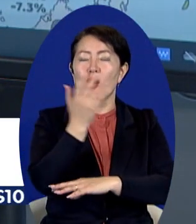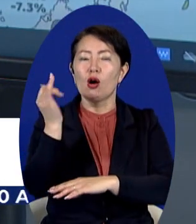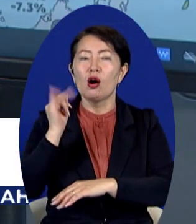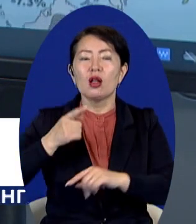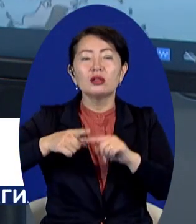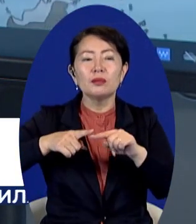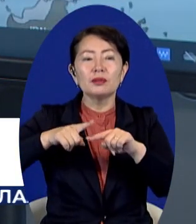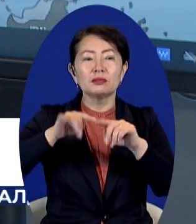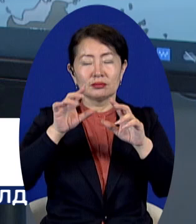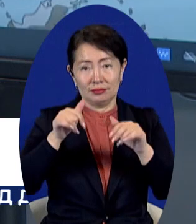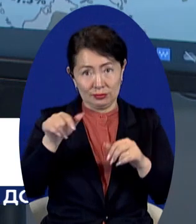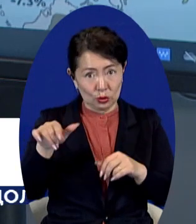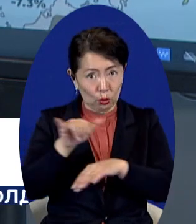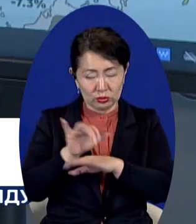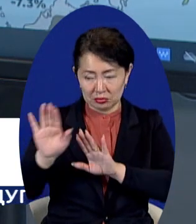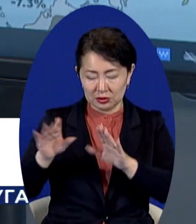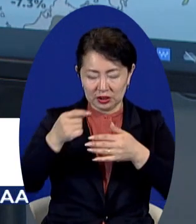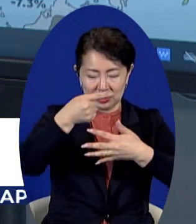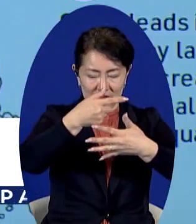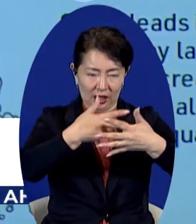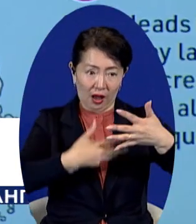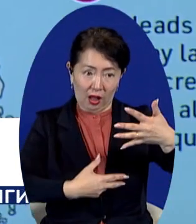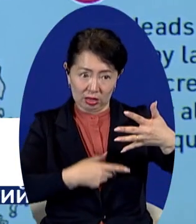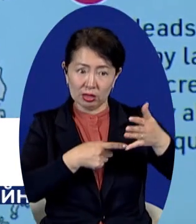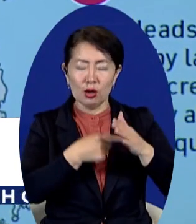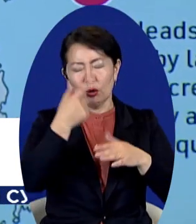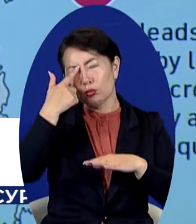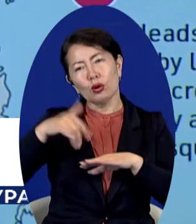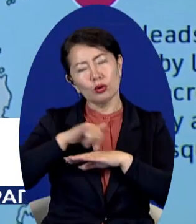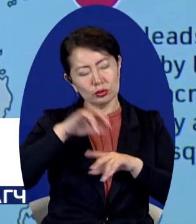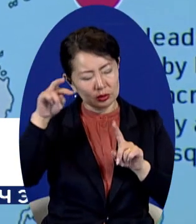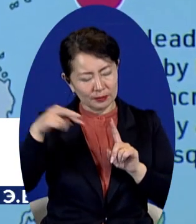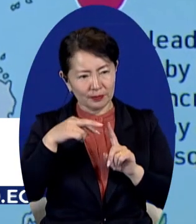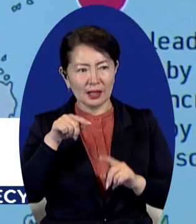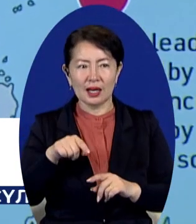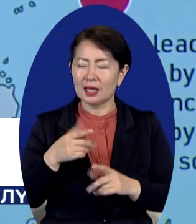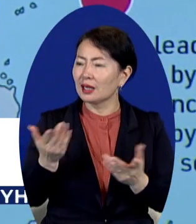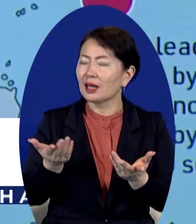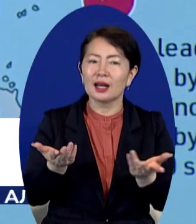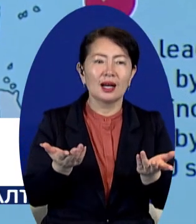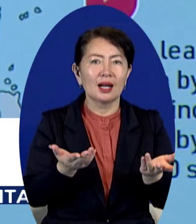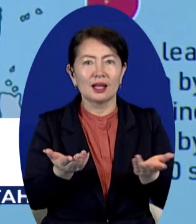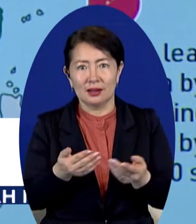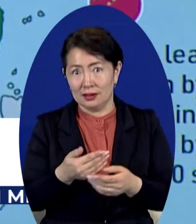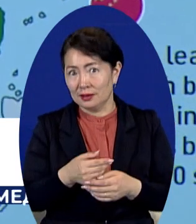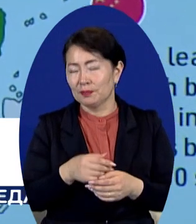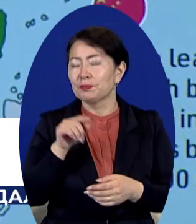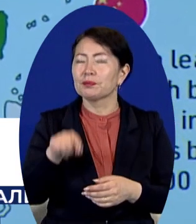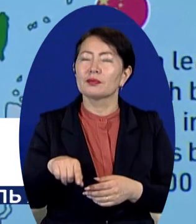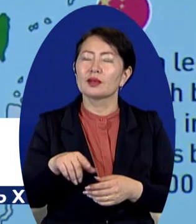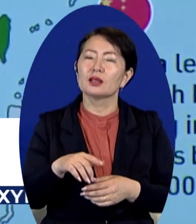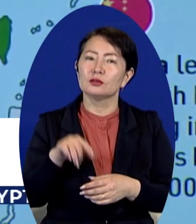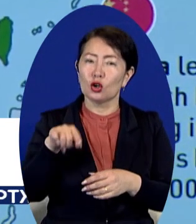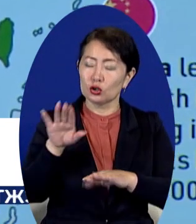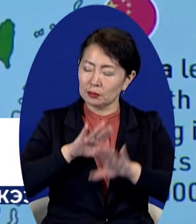одоо нэмэгдүүлж байгаа гэсэн ийм улс орнуудын жагсаалтад байгаа юм. Манай орны тухайд хайхантай аль талдаа явж байгаа юм бэ гэхээр яг өнөөдрийн байдлаар